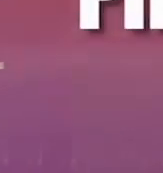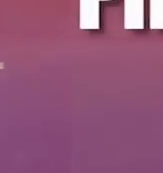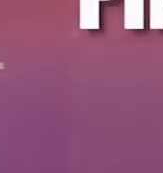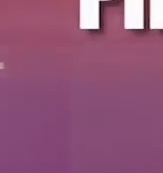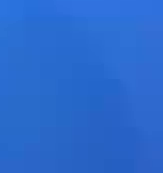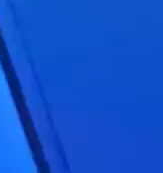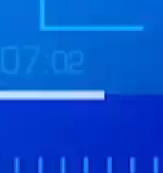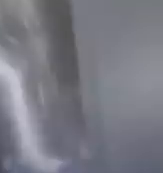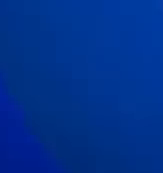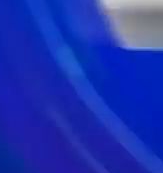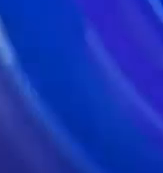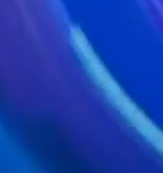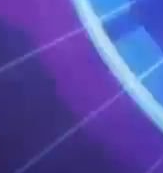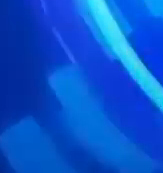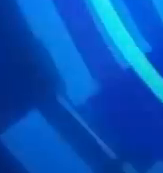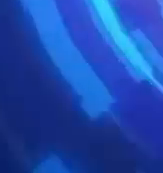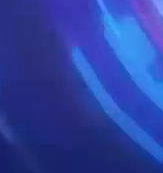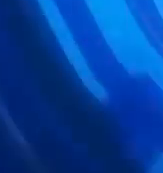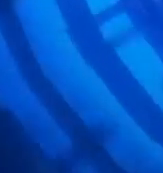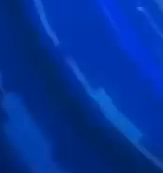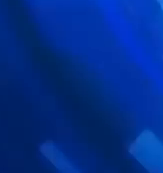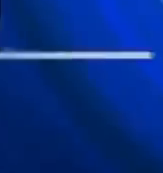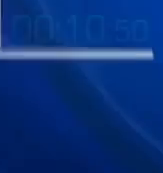pinaiimbestigahan na ang gusot.